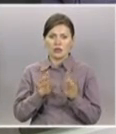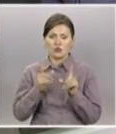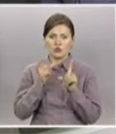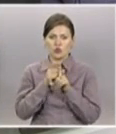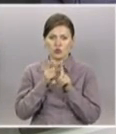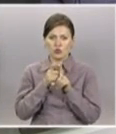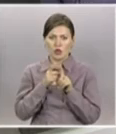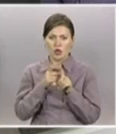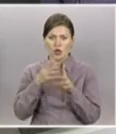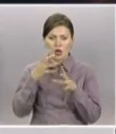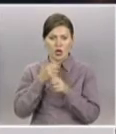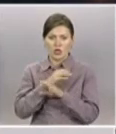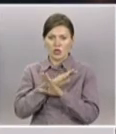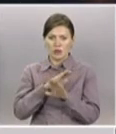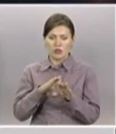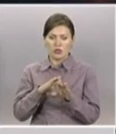түрде шектелмесін.